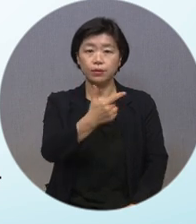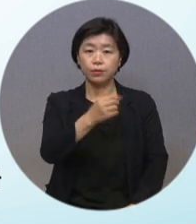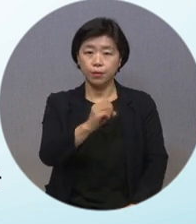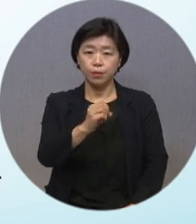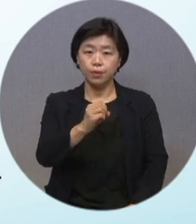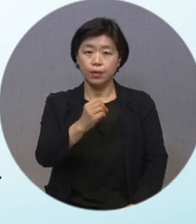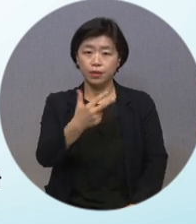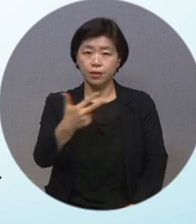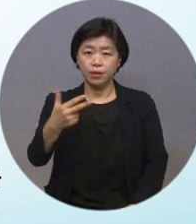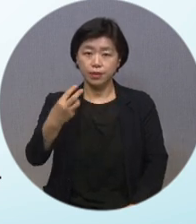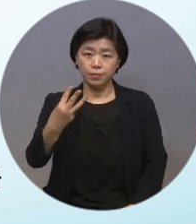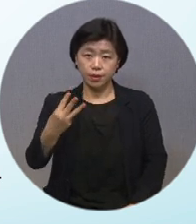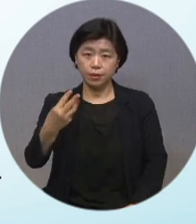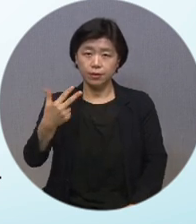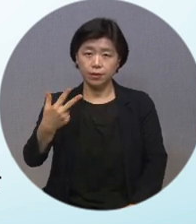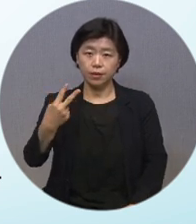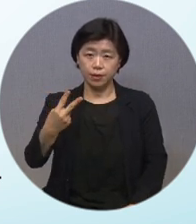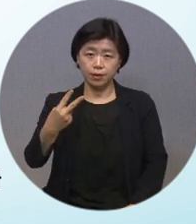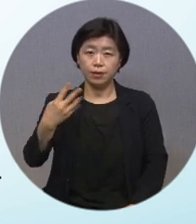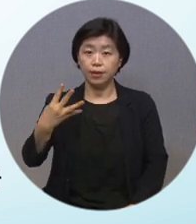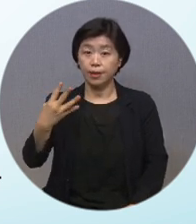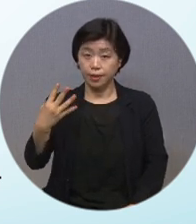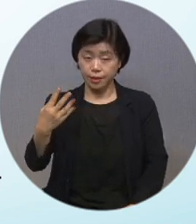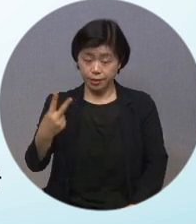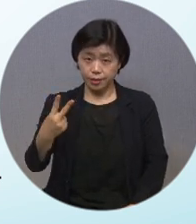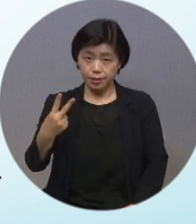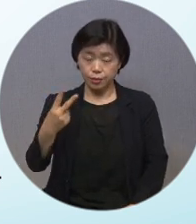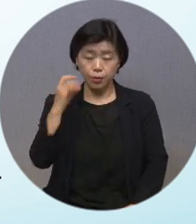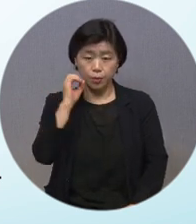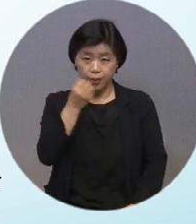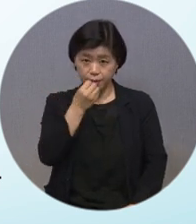070-7733-7242 또는 하단의 홈페이지로 참여하면